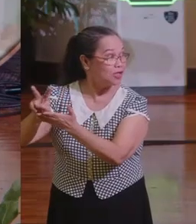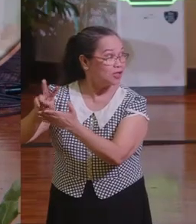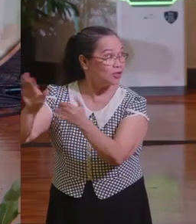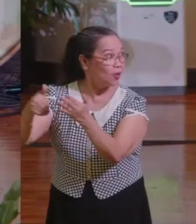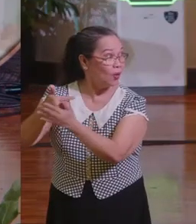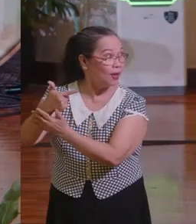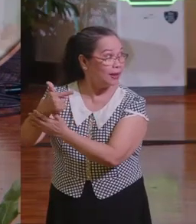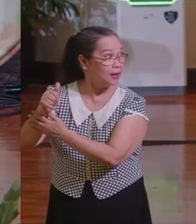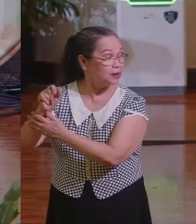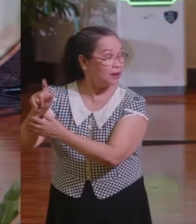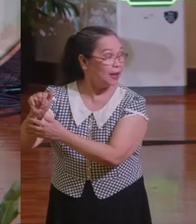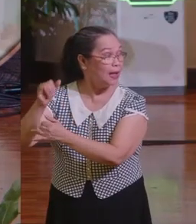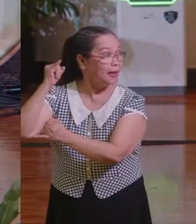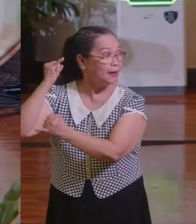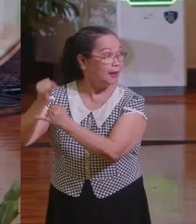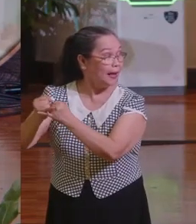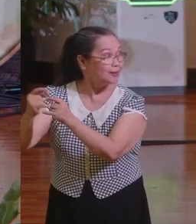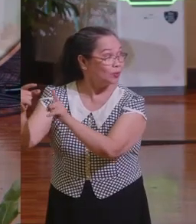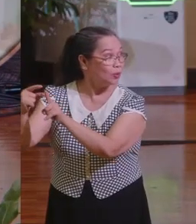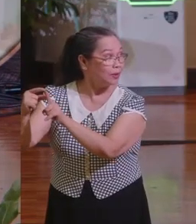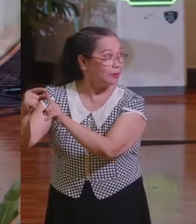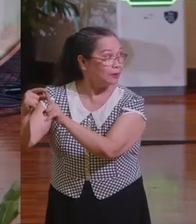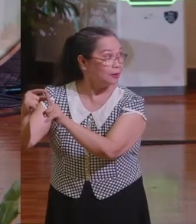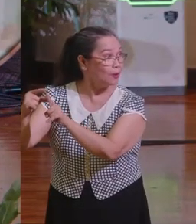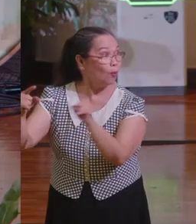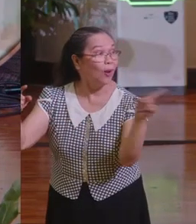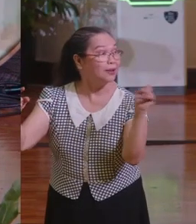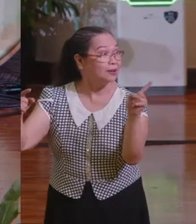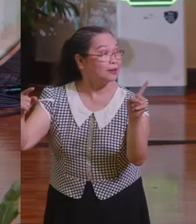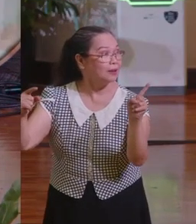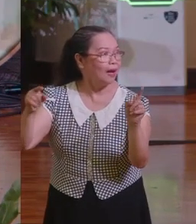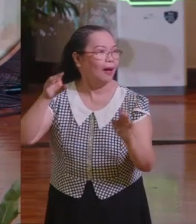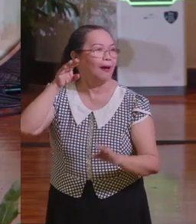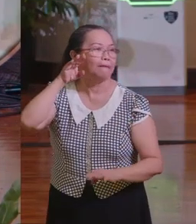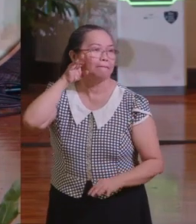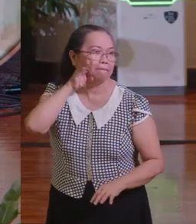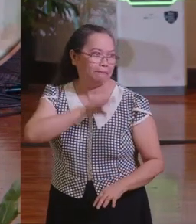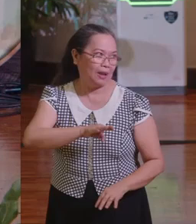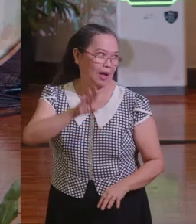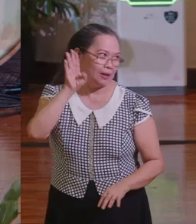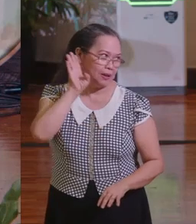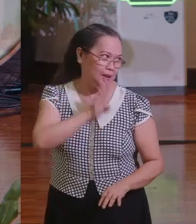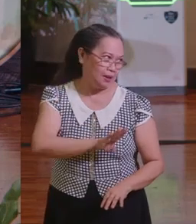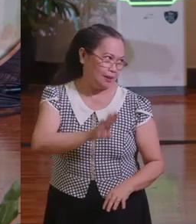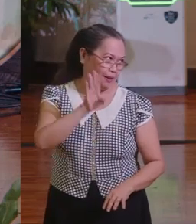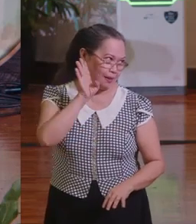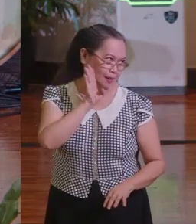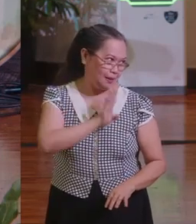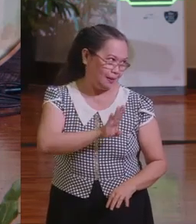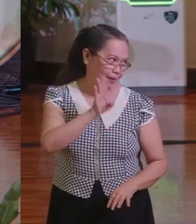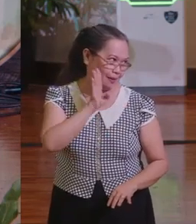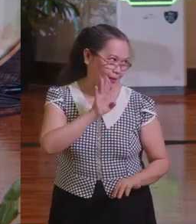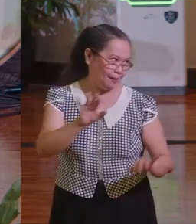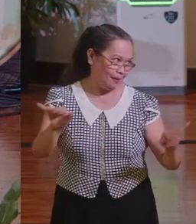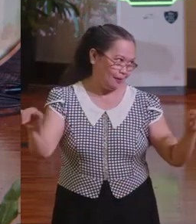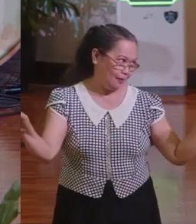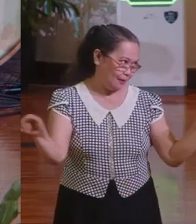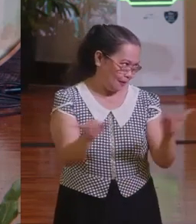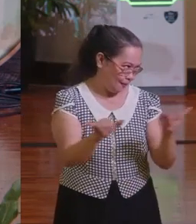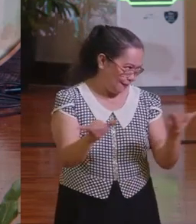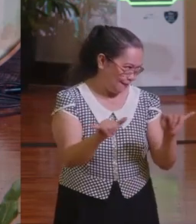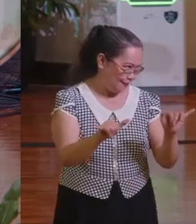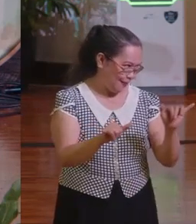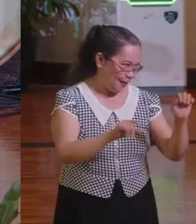Galatians, ang huling salita po ay, the grace of our Lord Jesus Christ be with your spirit,